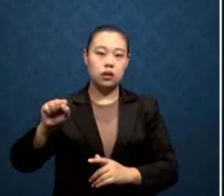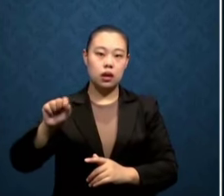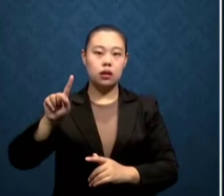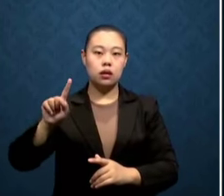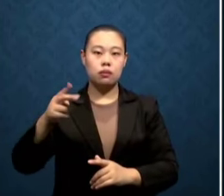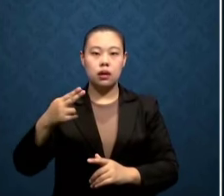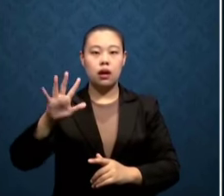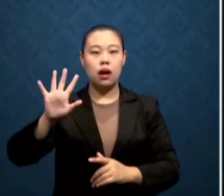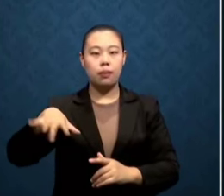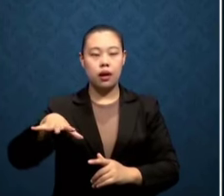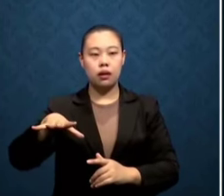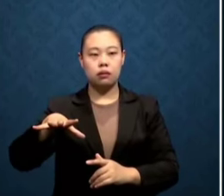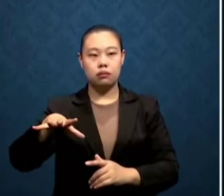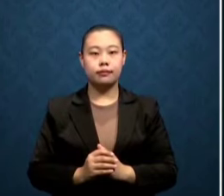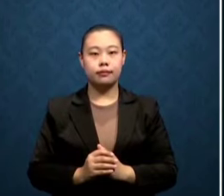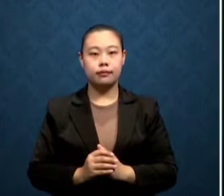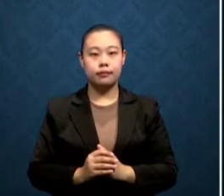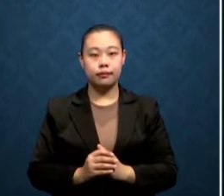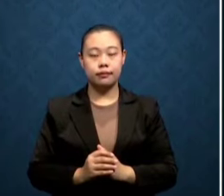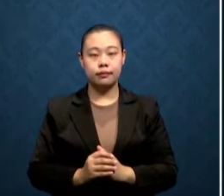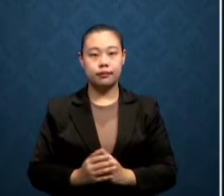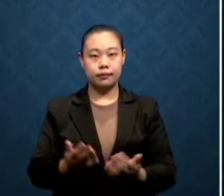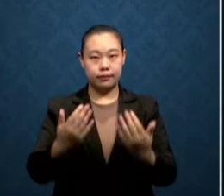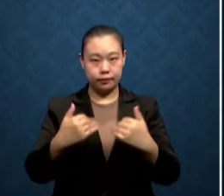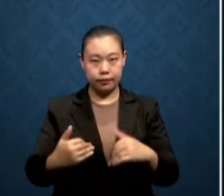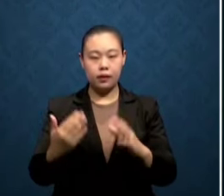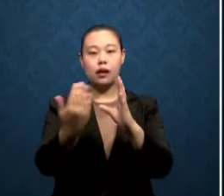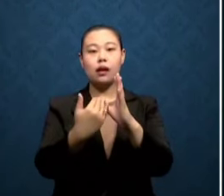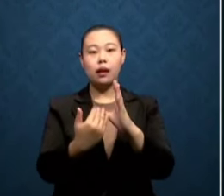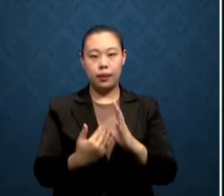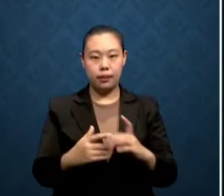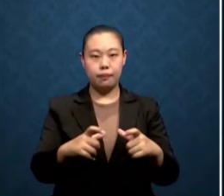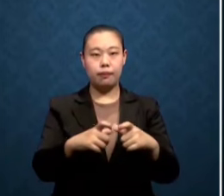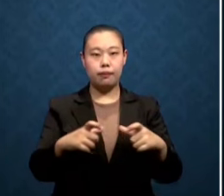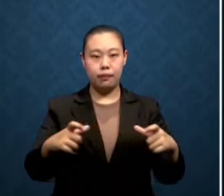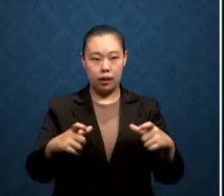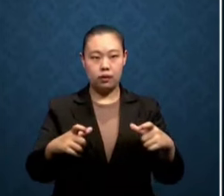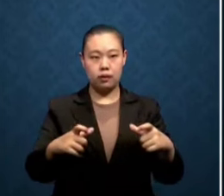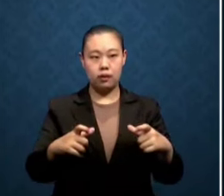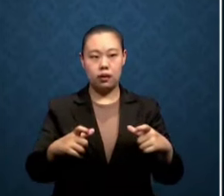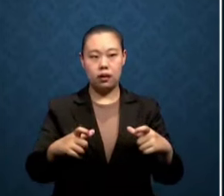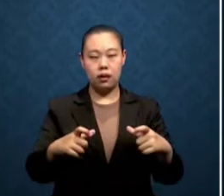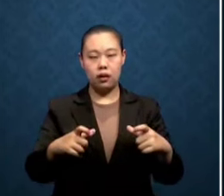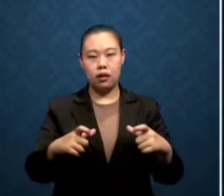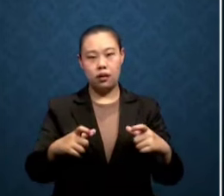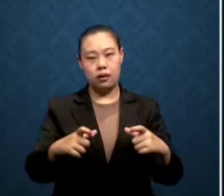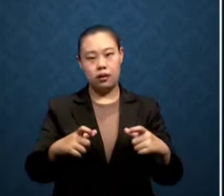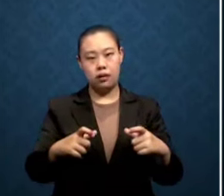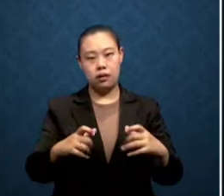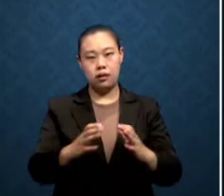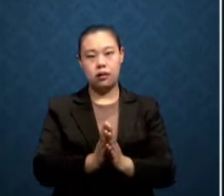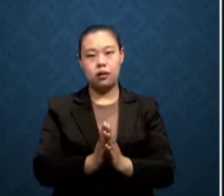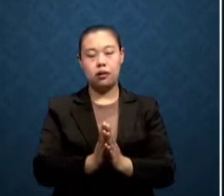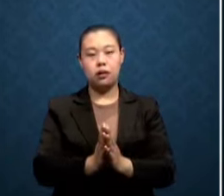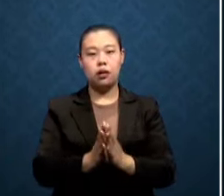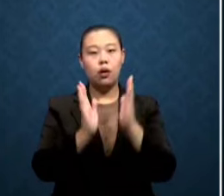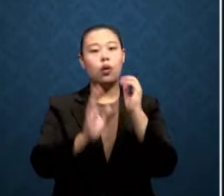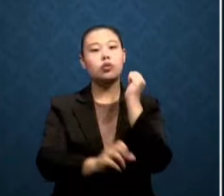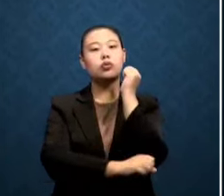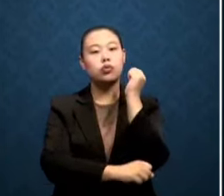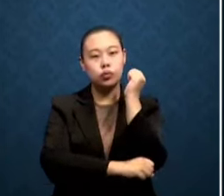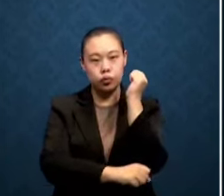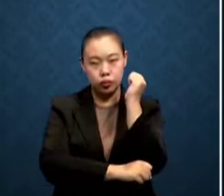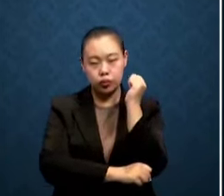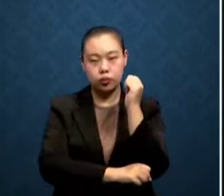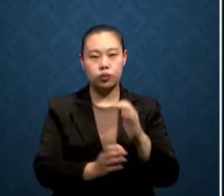บัตรคนพิการและบัตรสวัสดิการแห่งรัฐที่พบว่าการลงทะเบียนบัตรสวัสดิการแห่งรัฐผ่านเว็บไซตขั้นตอนที่ 6กำหนดให้ผู้ลงทะเบียนที่มีครอบครัวต้องไป